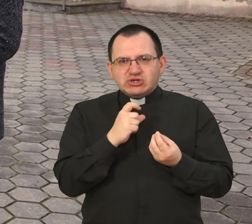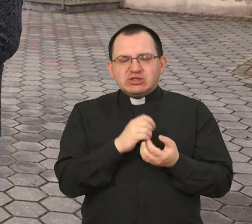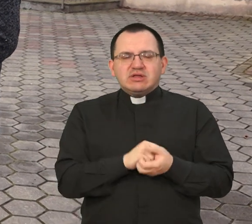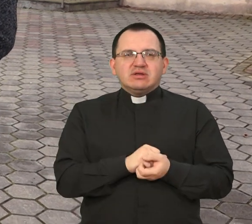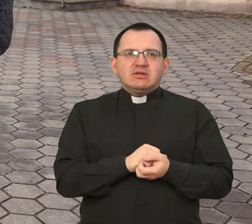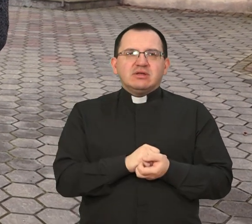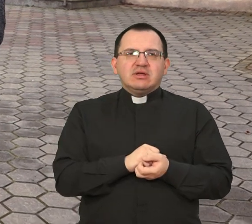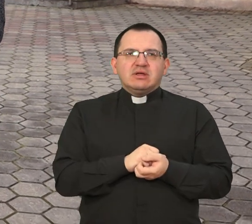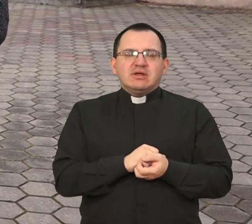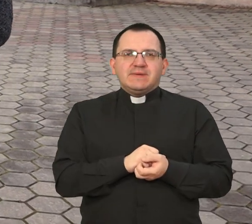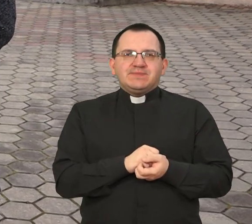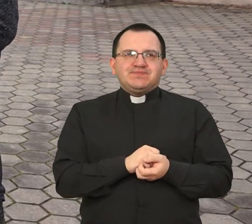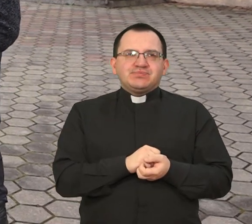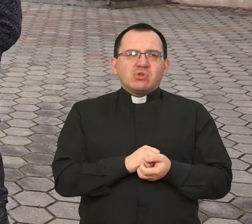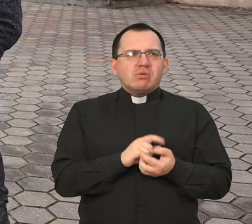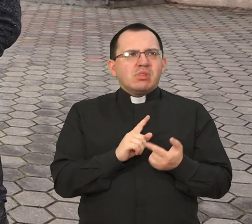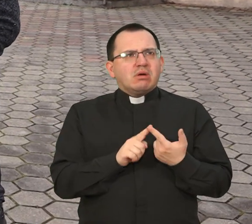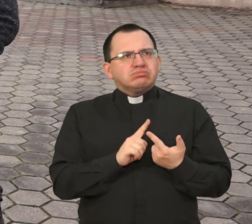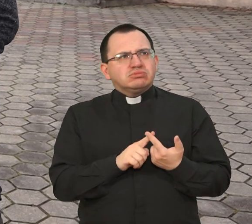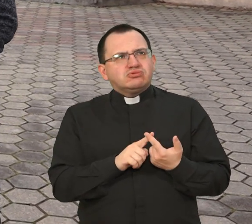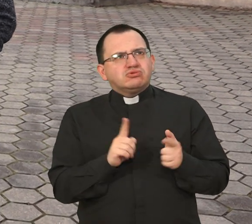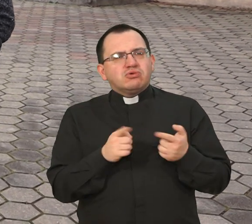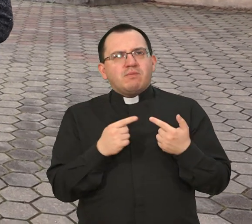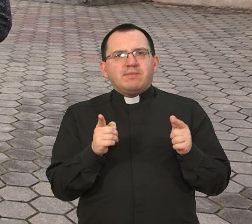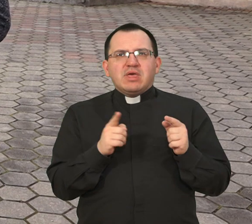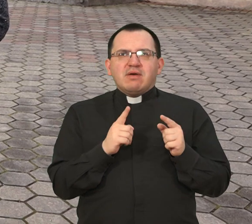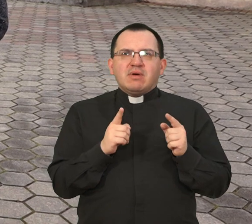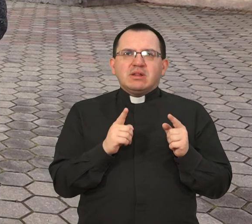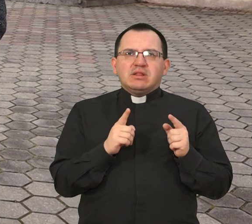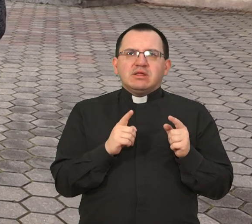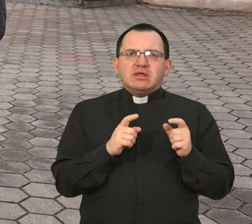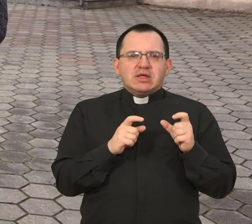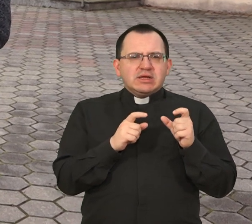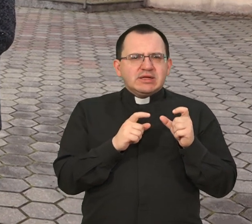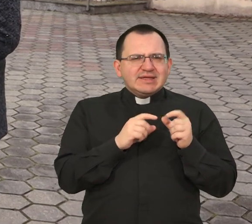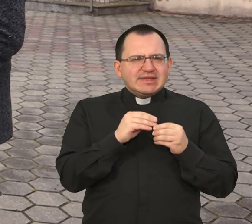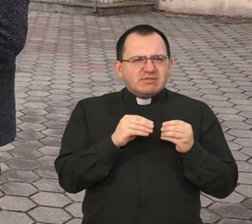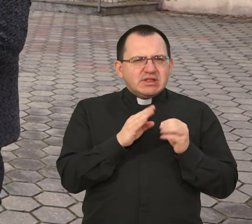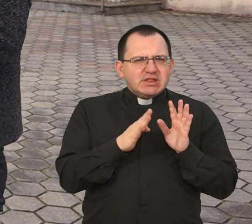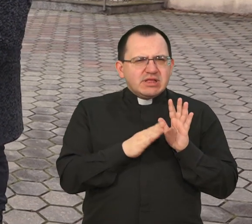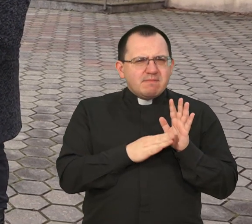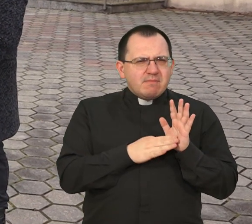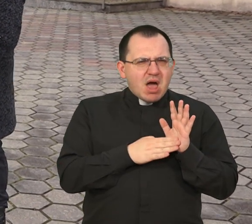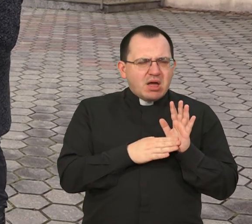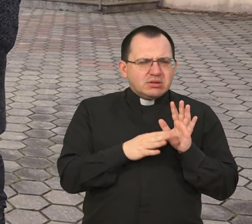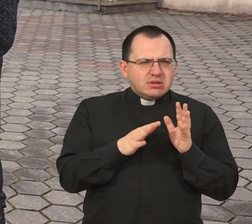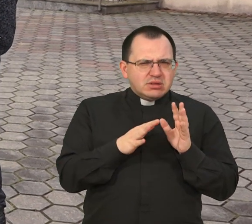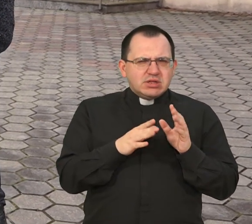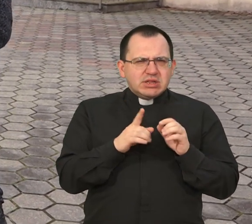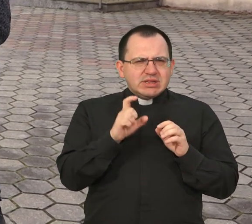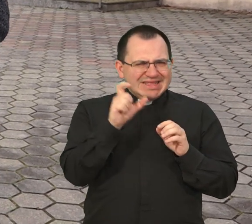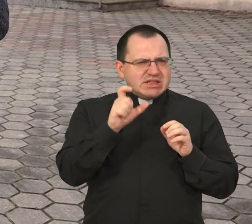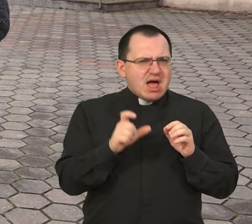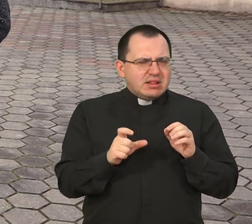župom. Onda smo pjevali u San Martin, čini mi se se zove, u